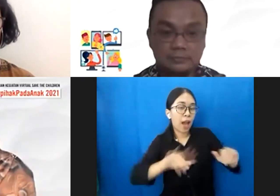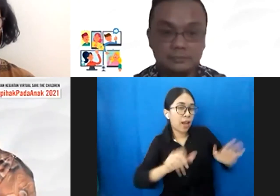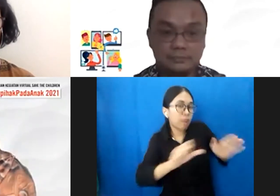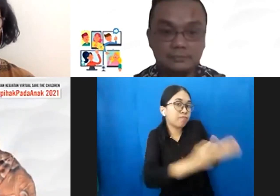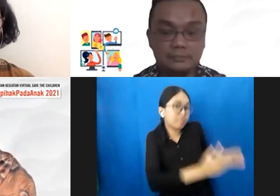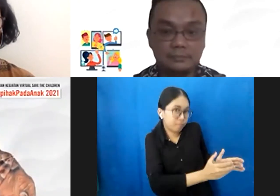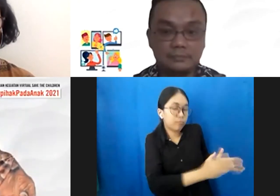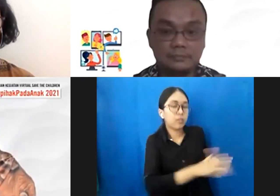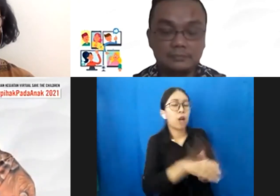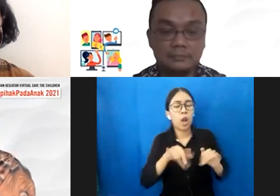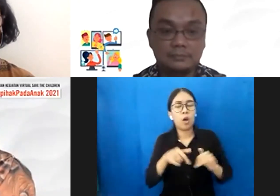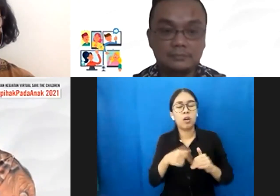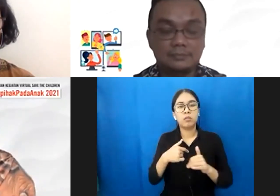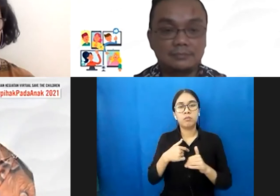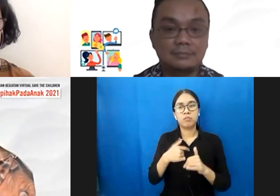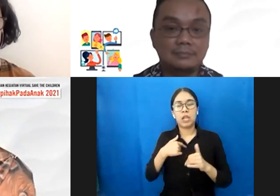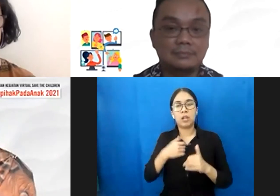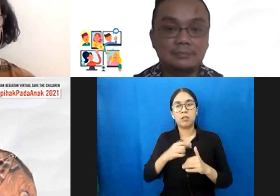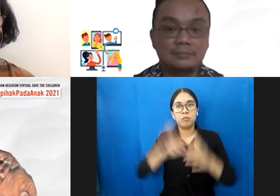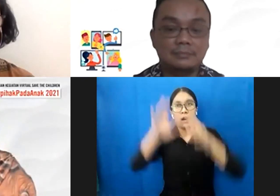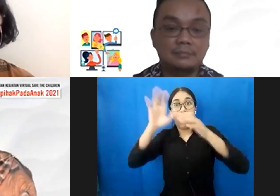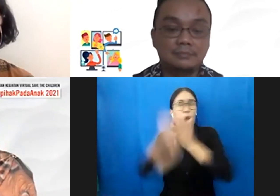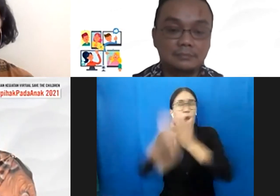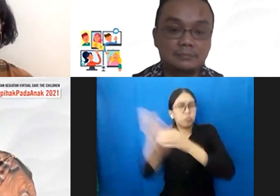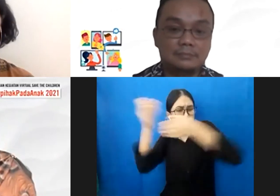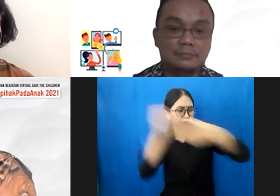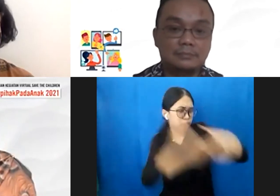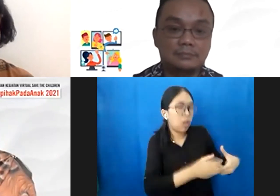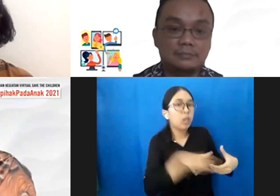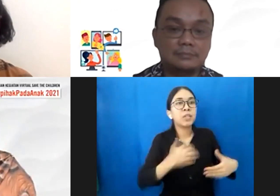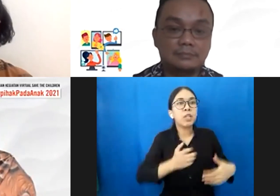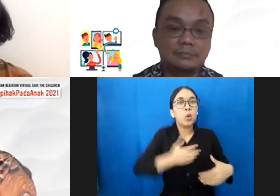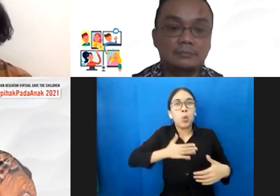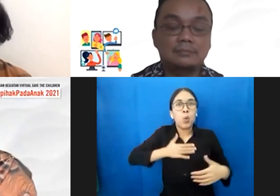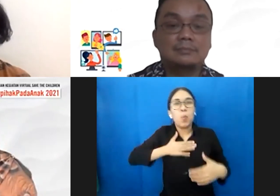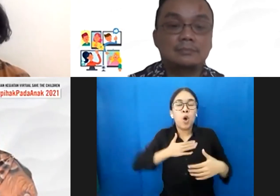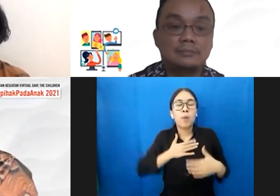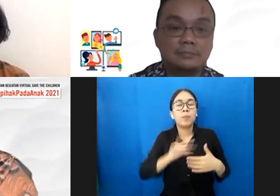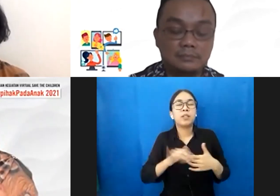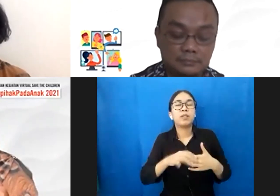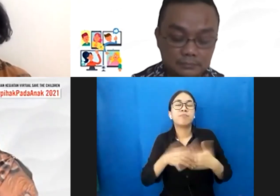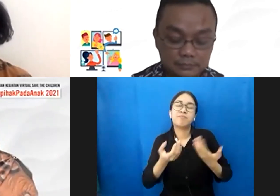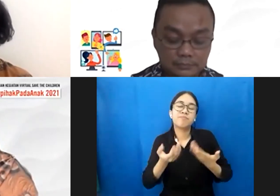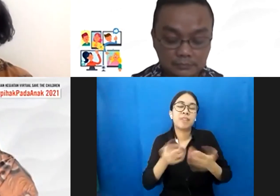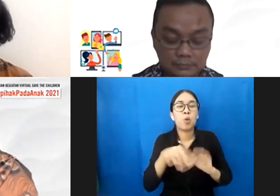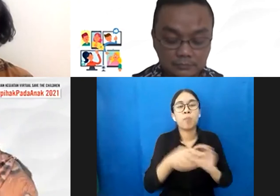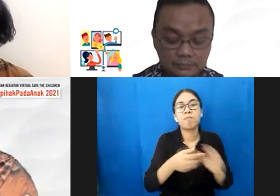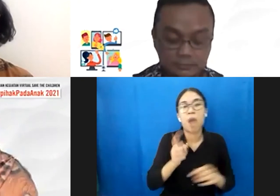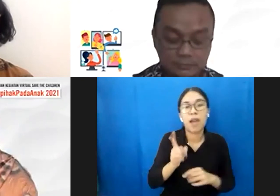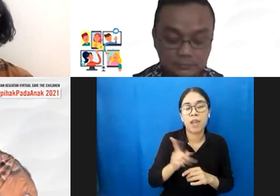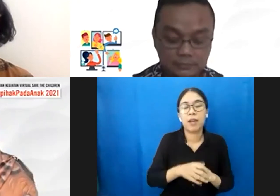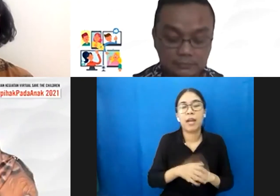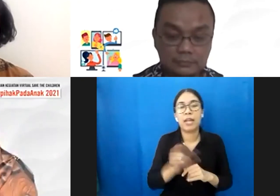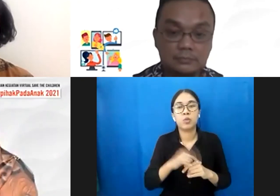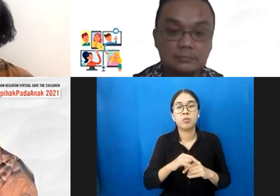kita gugup karena kita mikir diri kita juga belum, jadi akhirnya kita malah nggak dapat dua-duanya gitu. Jadi sebenarnya self care ini itu jangan kita